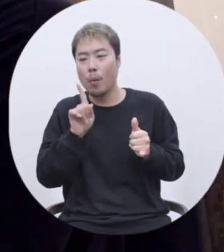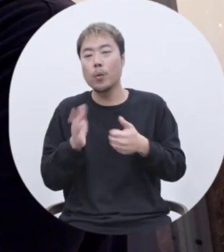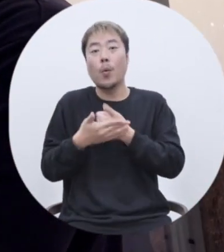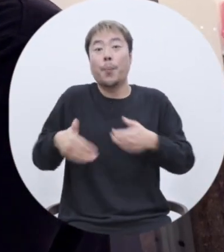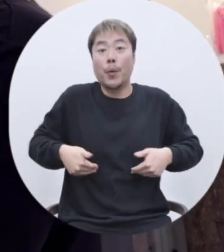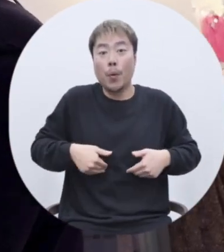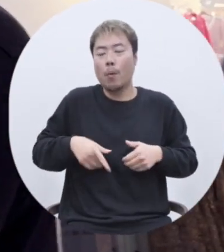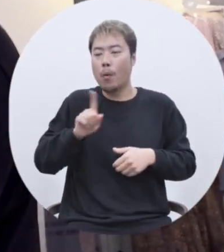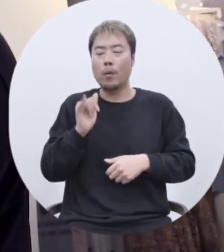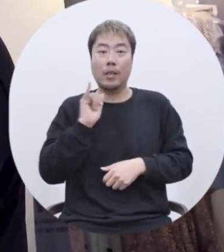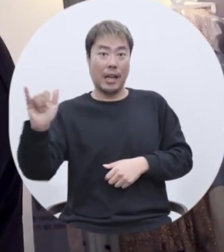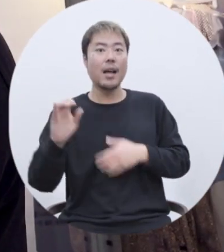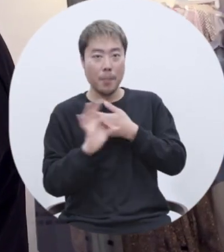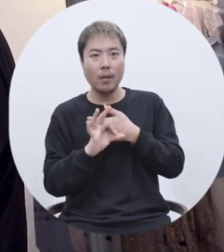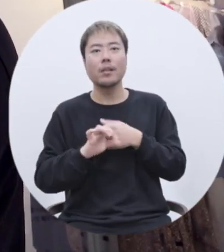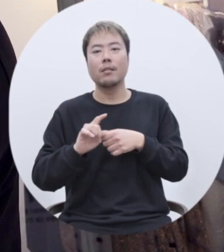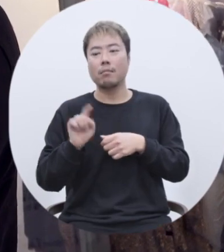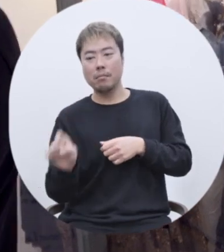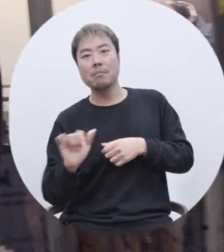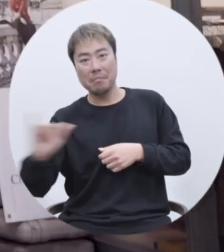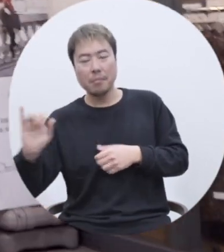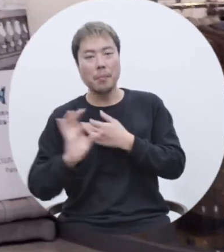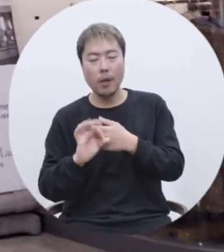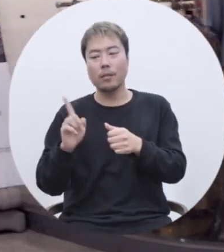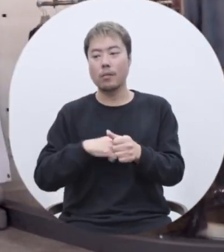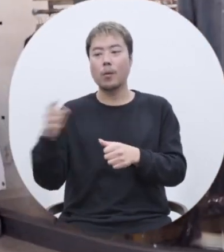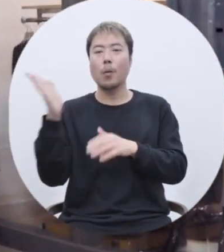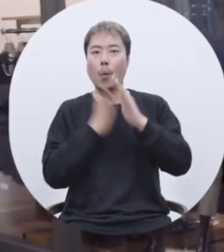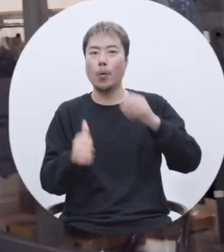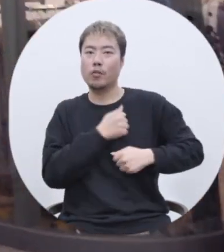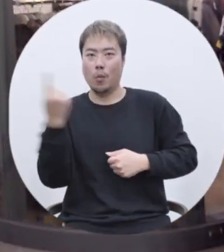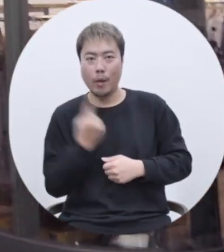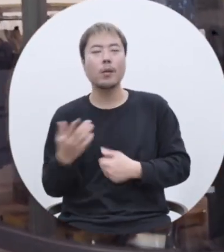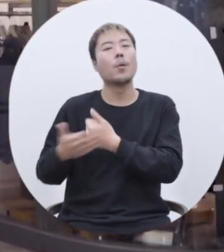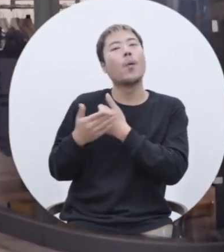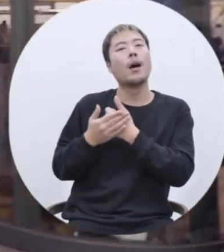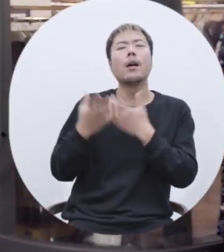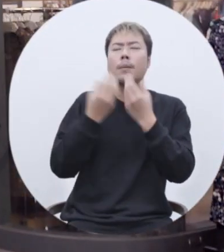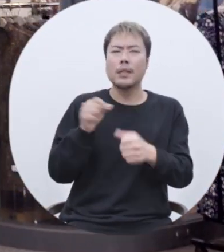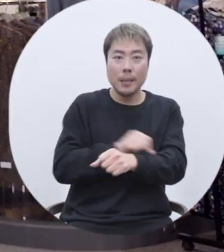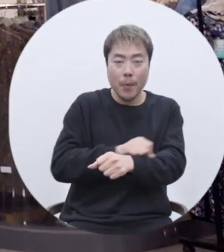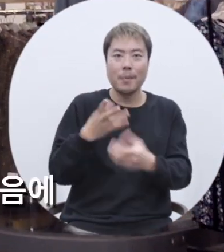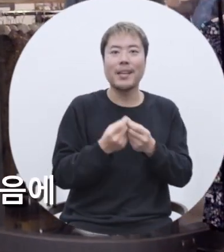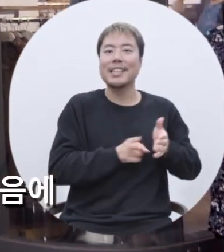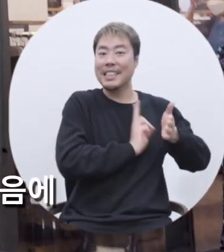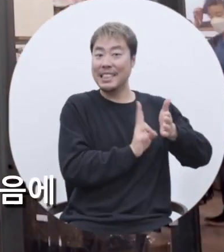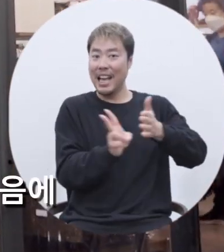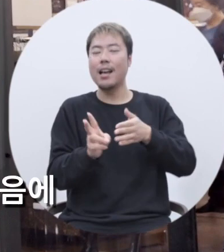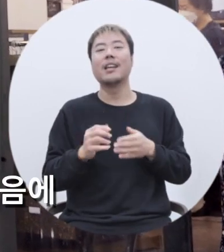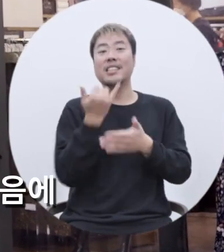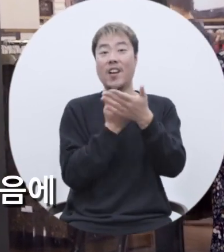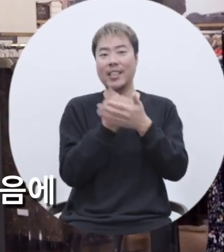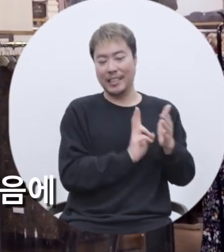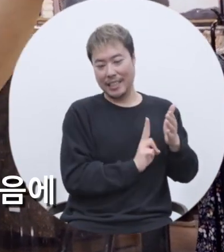이제 가서 이제 같이 이동을 하는 거죠. 특히 이제 기차 타고 청량리역에 오셔가지고 1호선 타야 된다